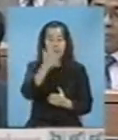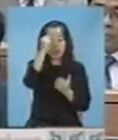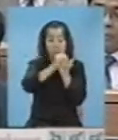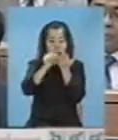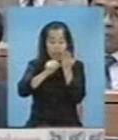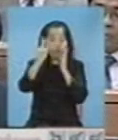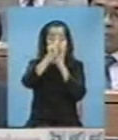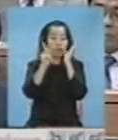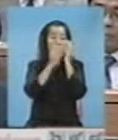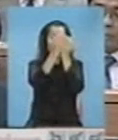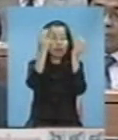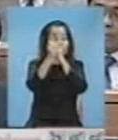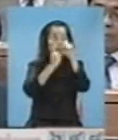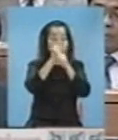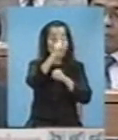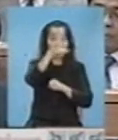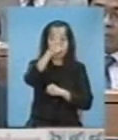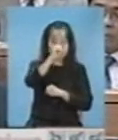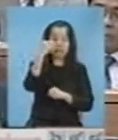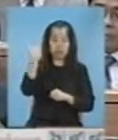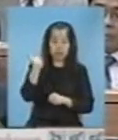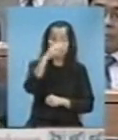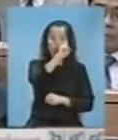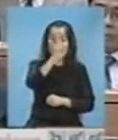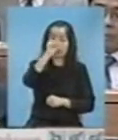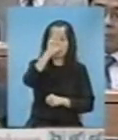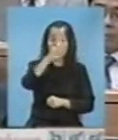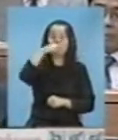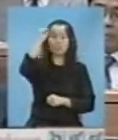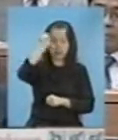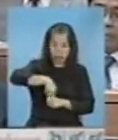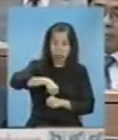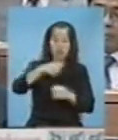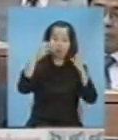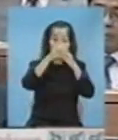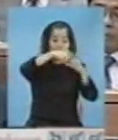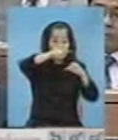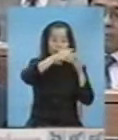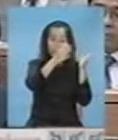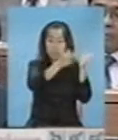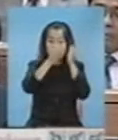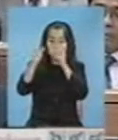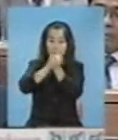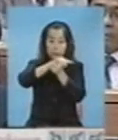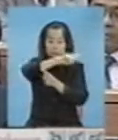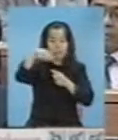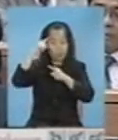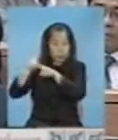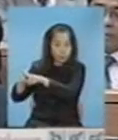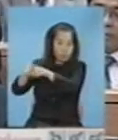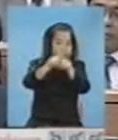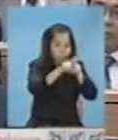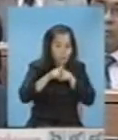ปี2540เราตั้งสสร.แต่ช่วงเวลานั้นทุกฝ่ายในสังคมเห็นพ้องต้อง